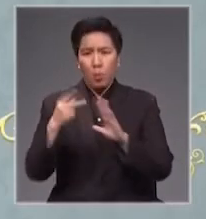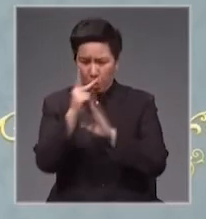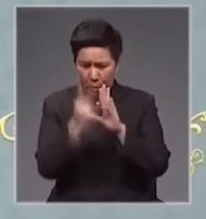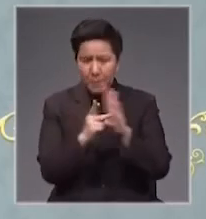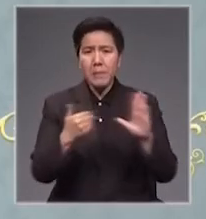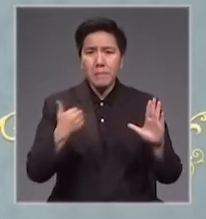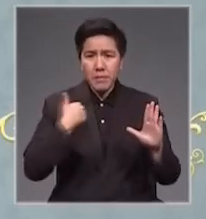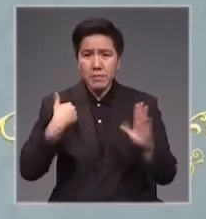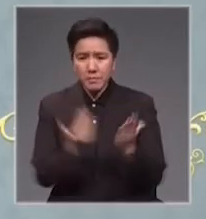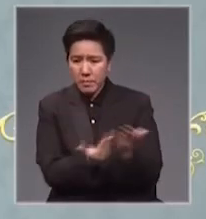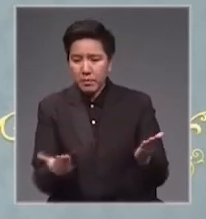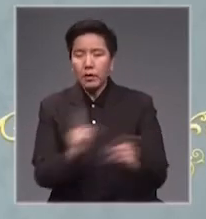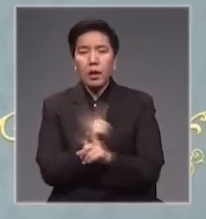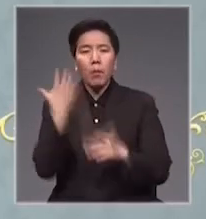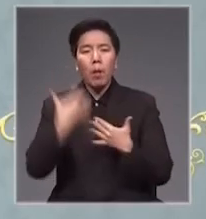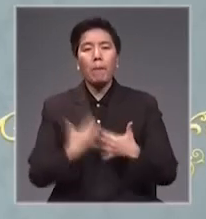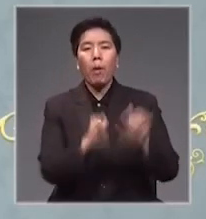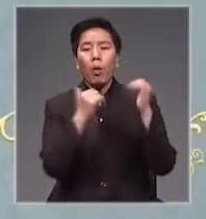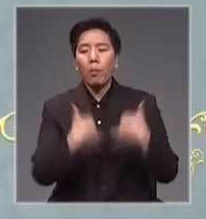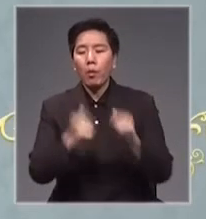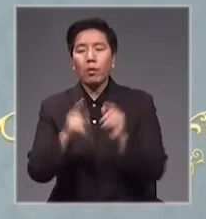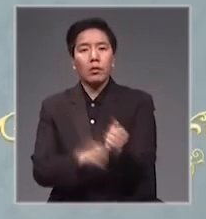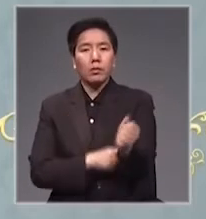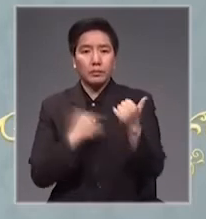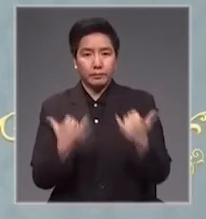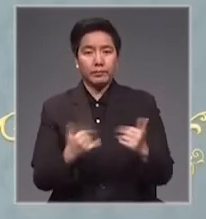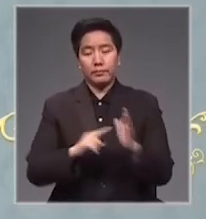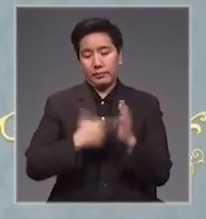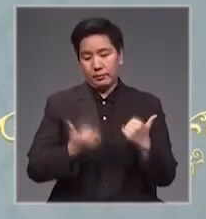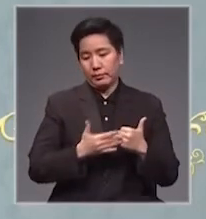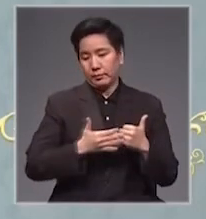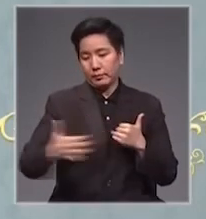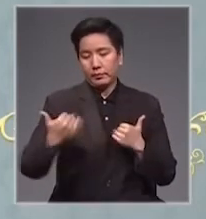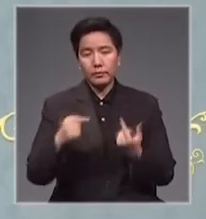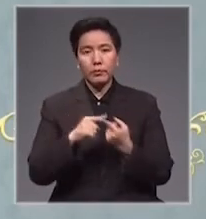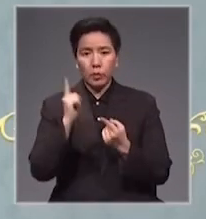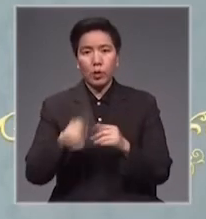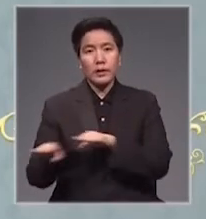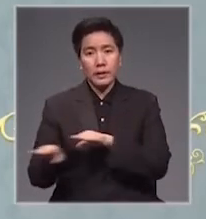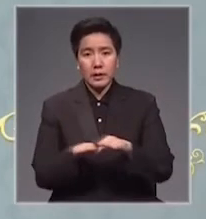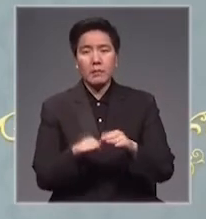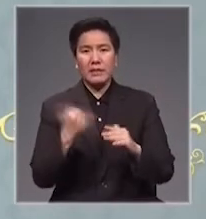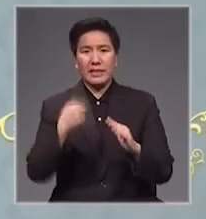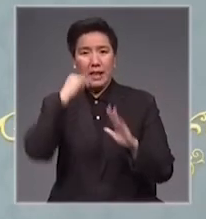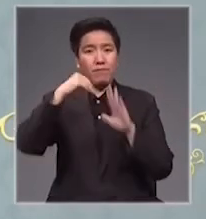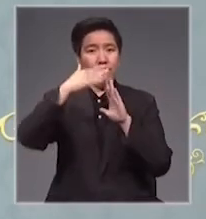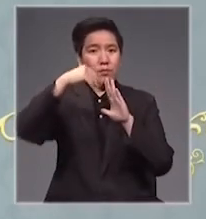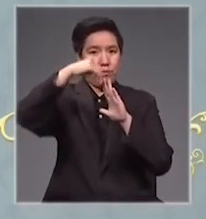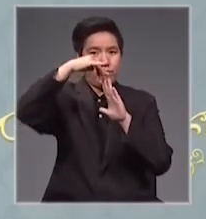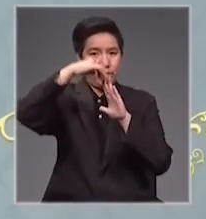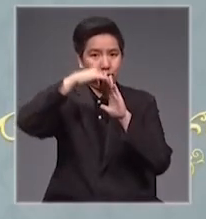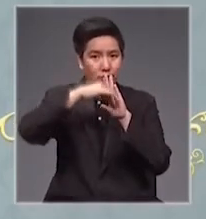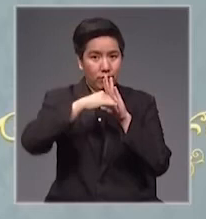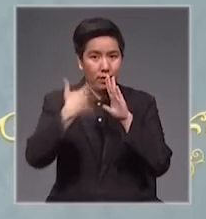ก็มีการปล่อยปละละเลยมายาวนานซึ่งต่อจากนี้ไปเราคงต้องเตรียมรับมือกับน้ำเหนือที่จะไหลลงมาเพิ่มรวมกับฝน